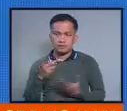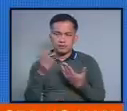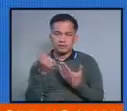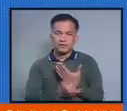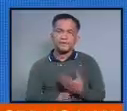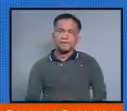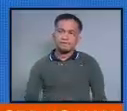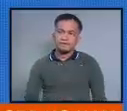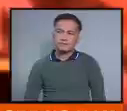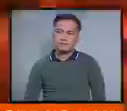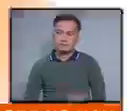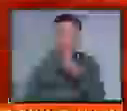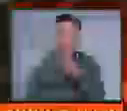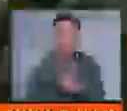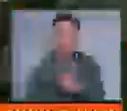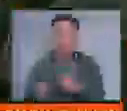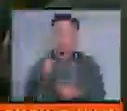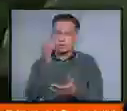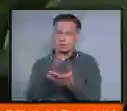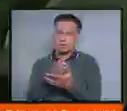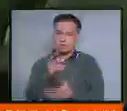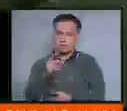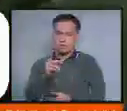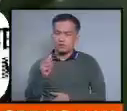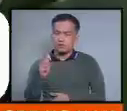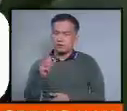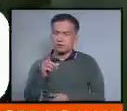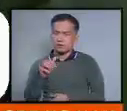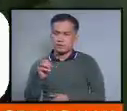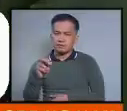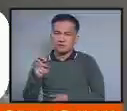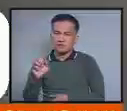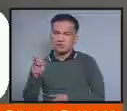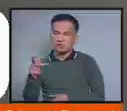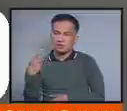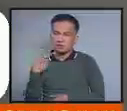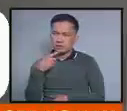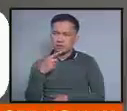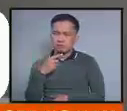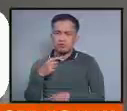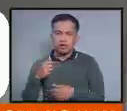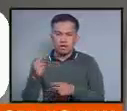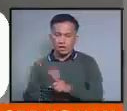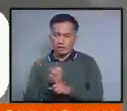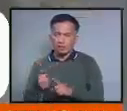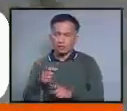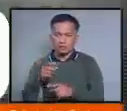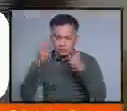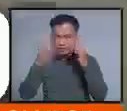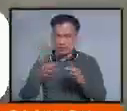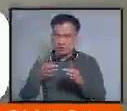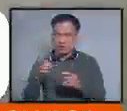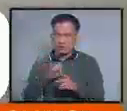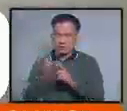Dam Project. Giit ng Stop Kaliwa Dam Network, nagkaroon ng grave abuse of discretion ng